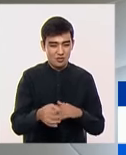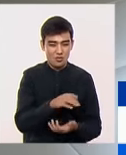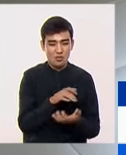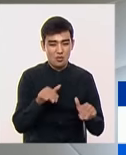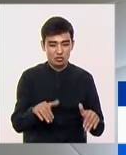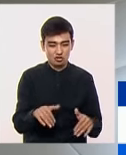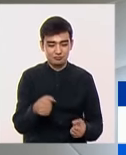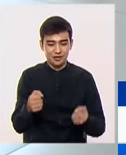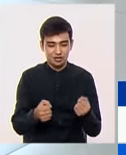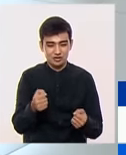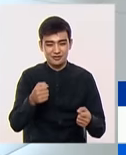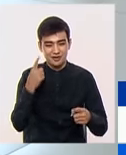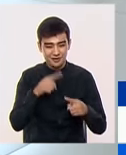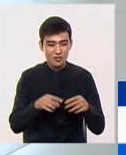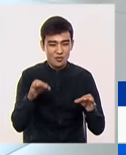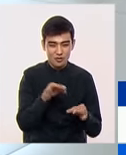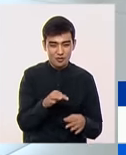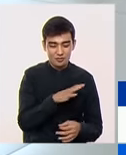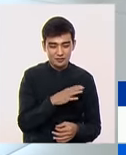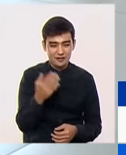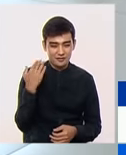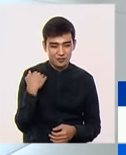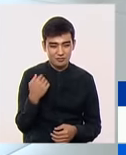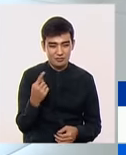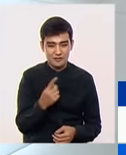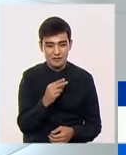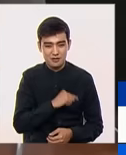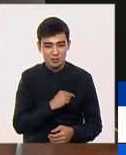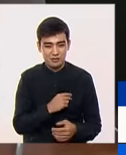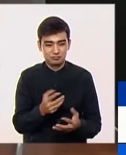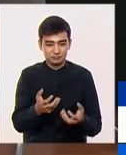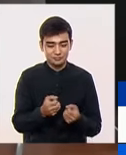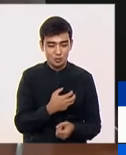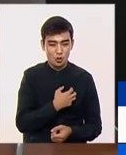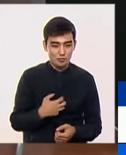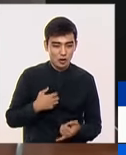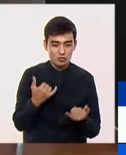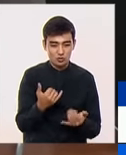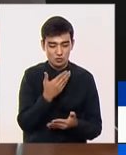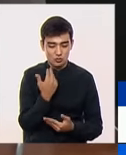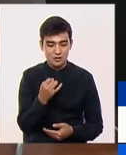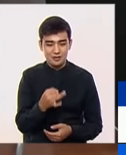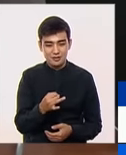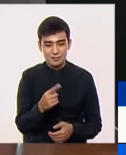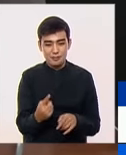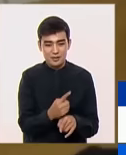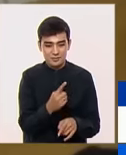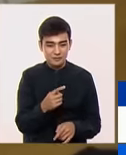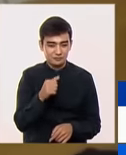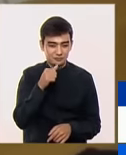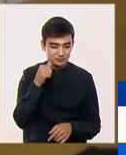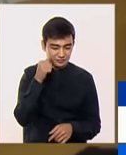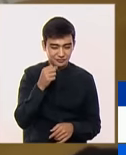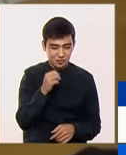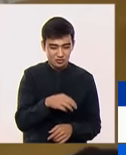транспорта сейчас было бы ажиотажа как было в первые дни работы приемной комиссии уже нет в этом году здесь впервые как впрочем и по